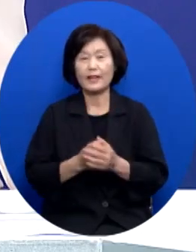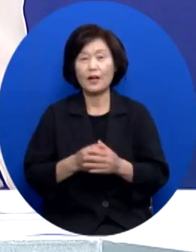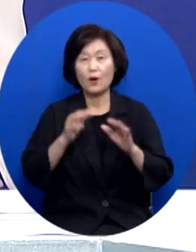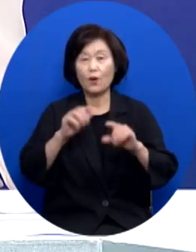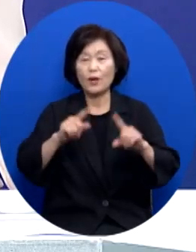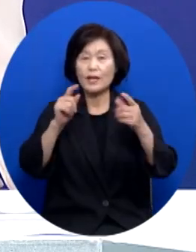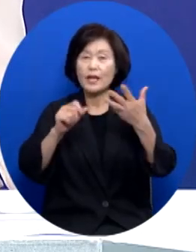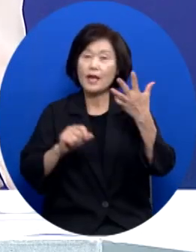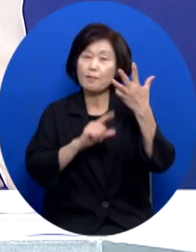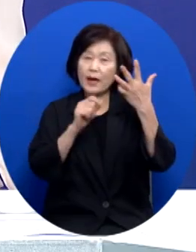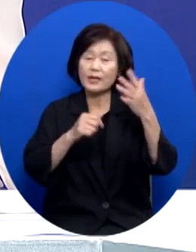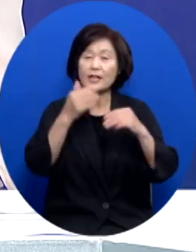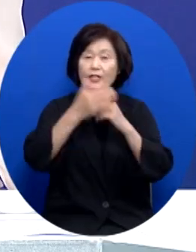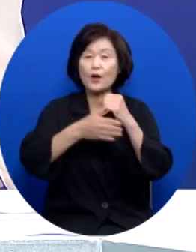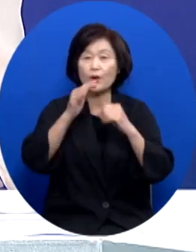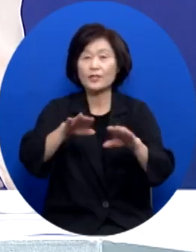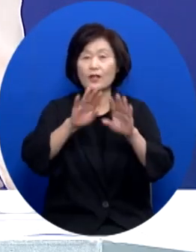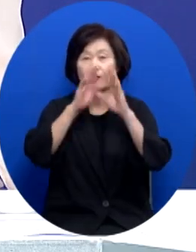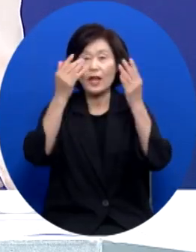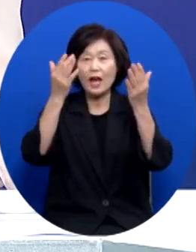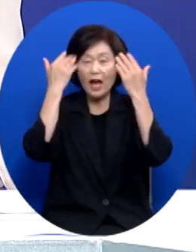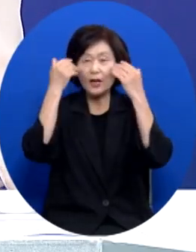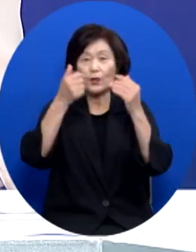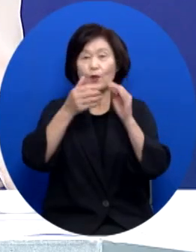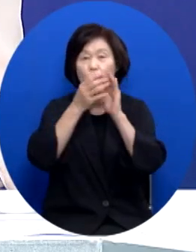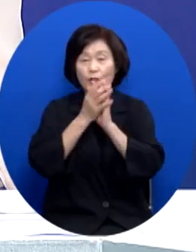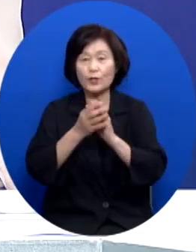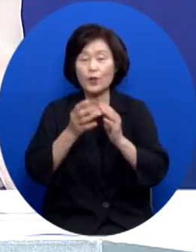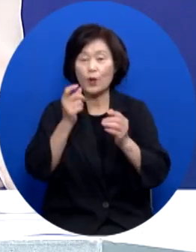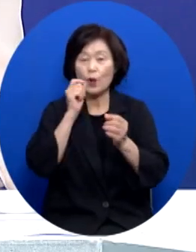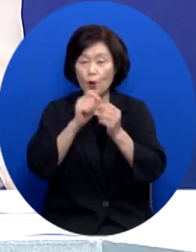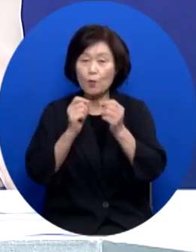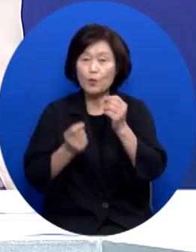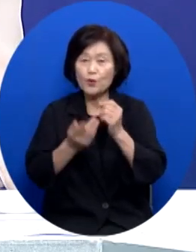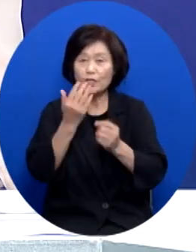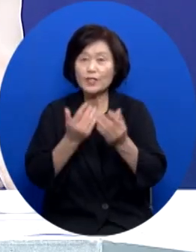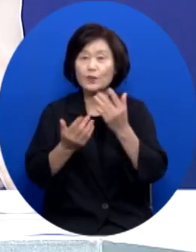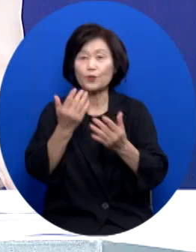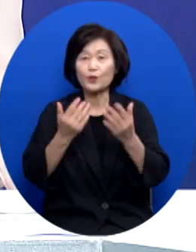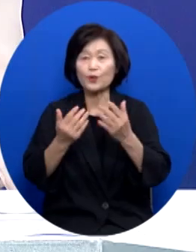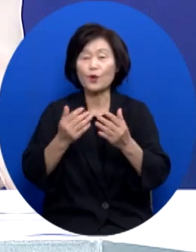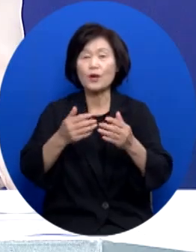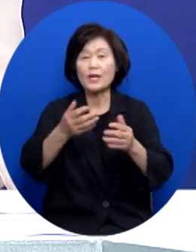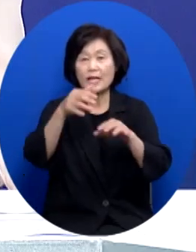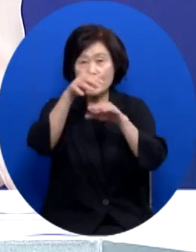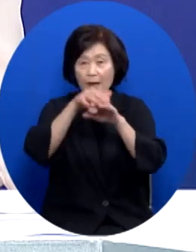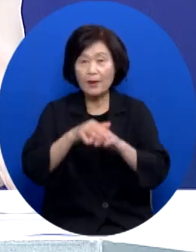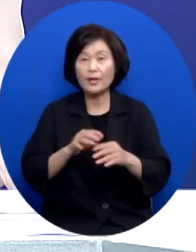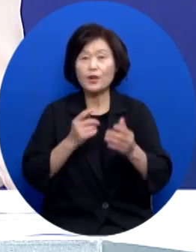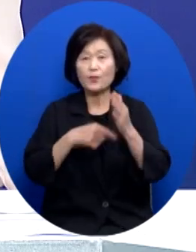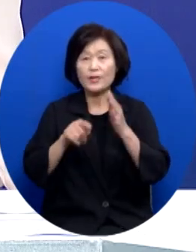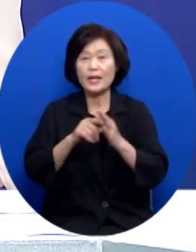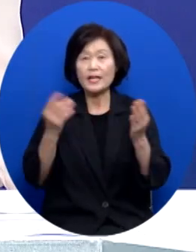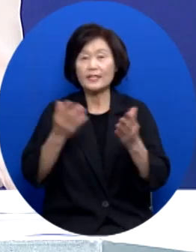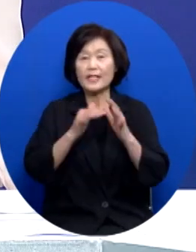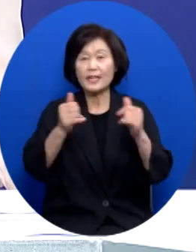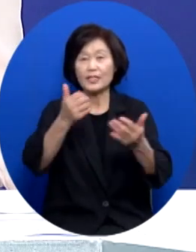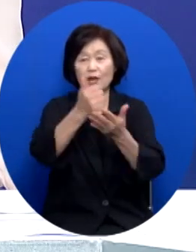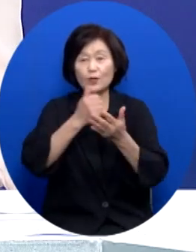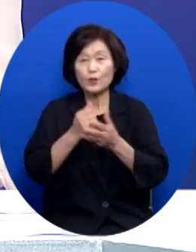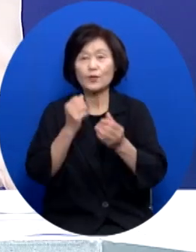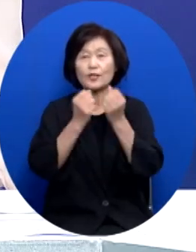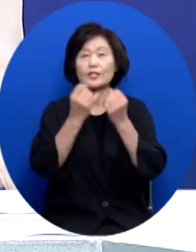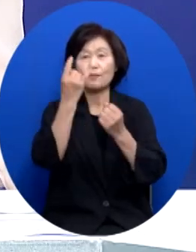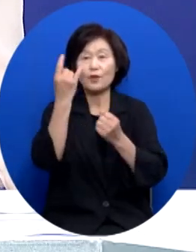올해 8월 대구에서 열리는 학교 기도 불시운동 집회를 위한 사역자 초청 설명회가 17일 대구